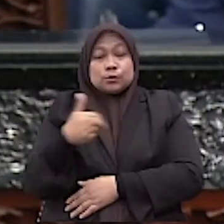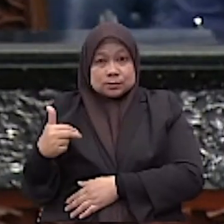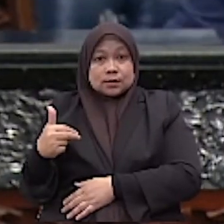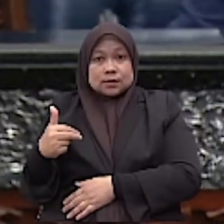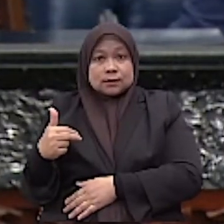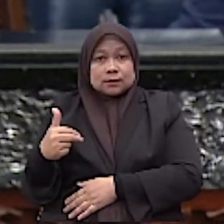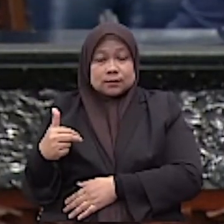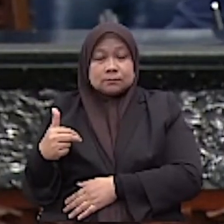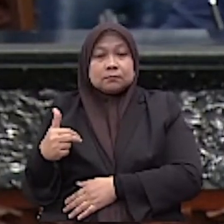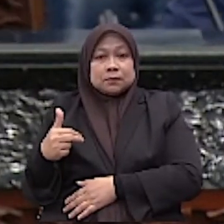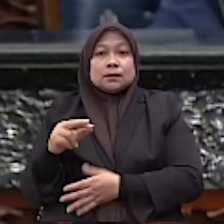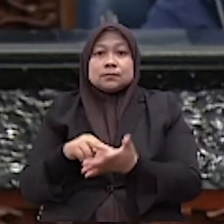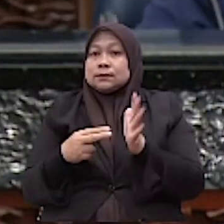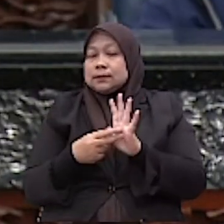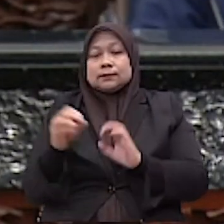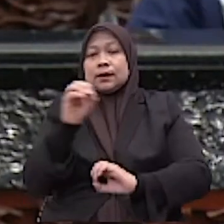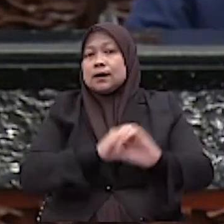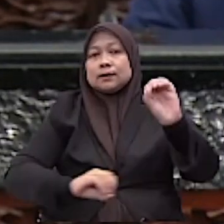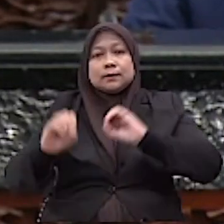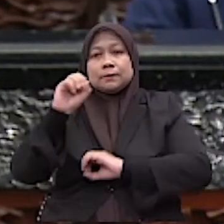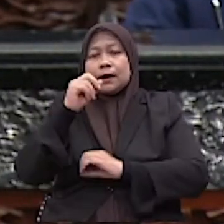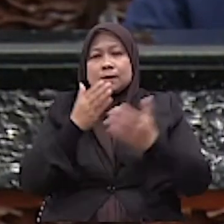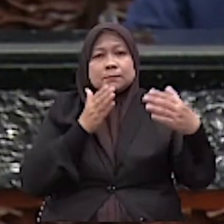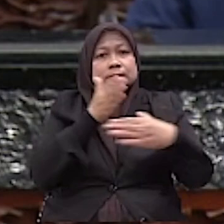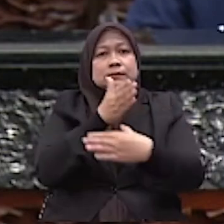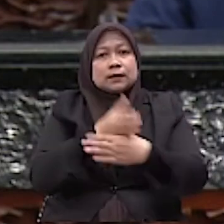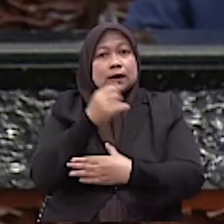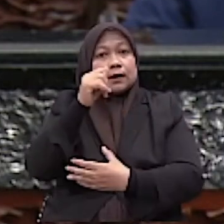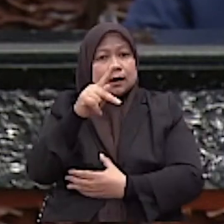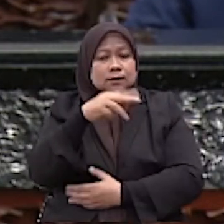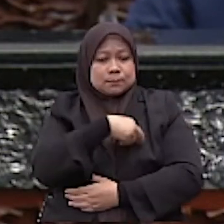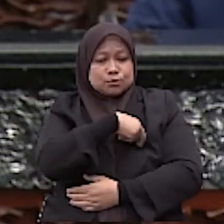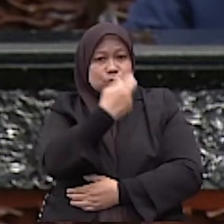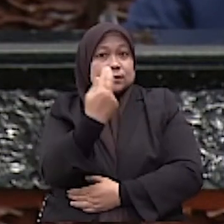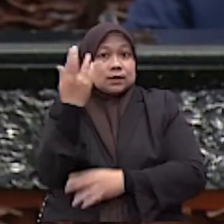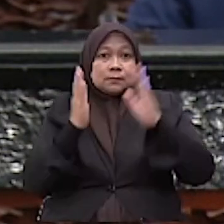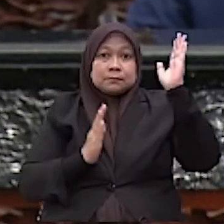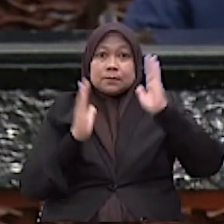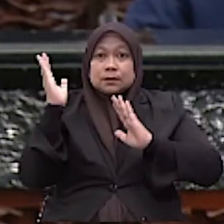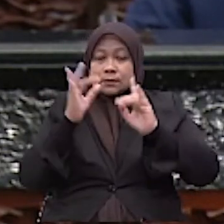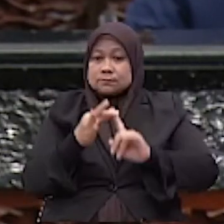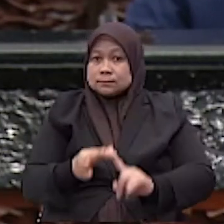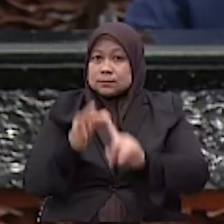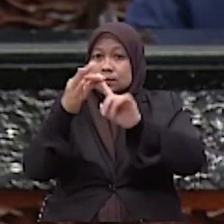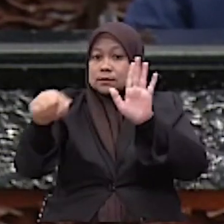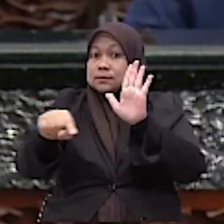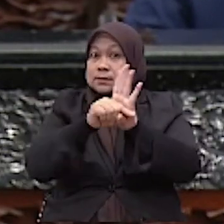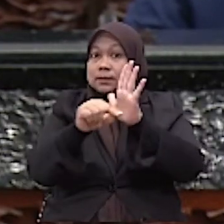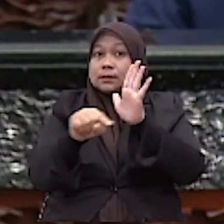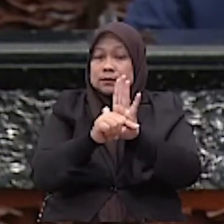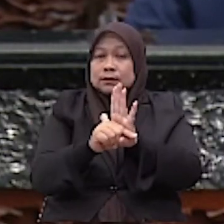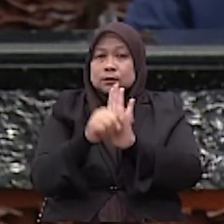tidak akan menjajahkan hak kedaulatan dan merugikan negara khususnya kesan negatif